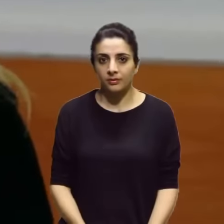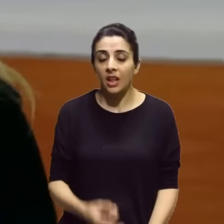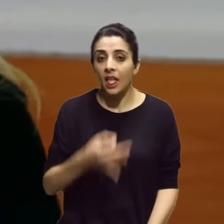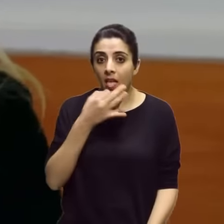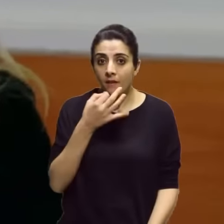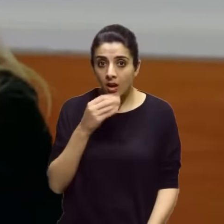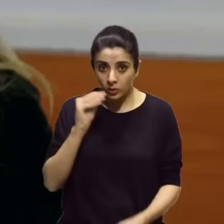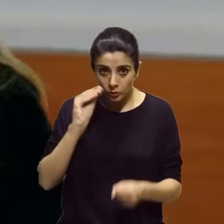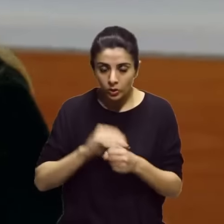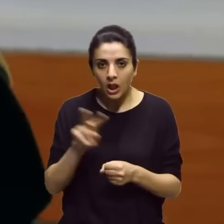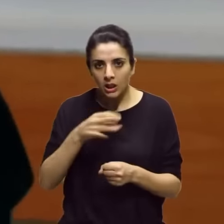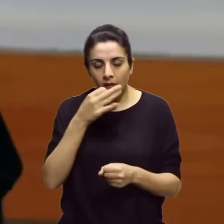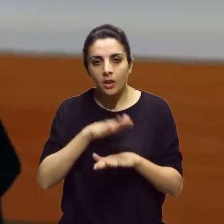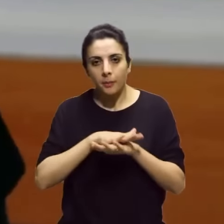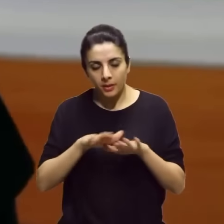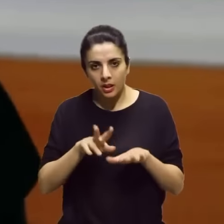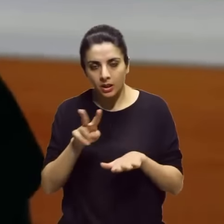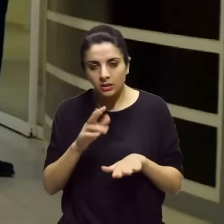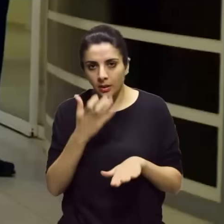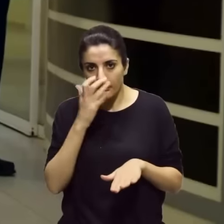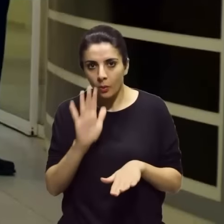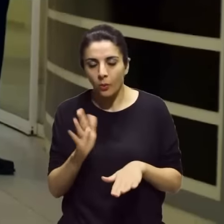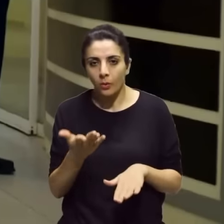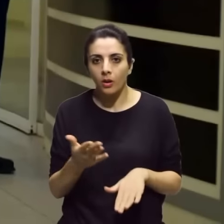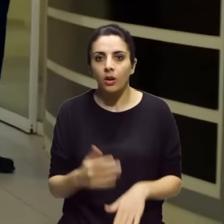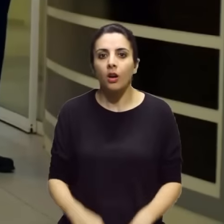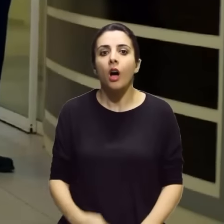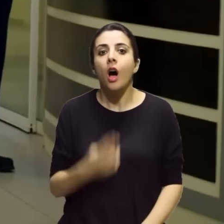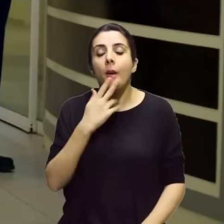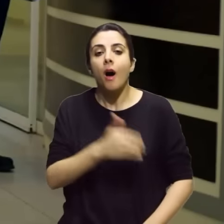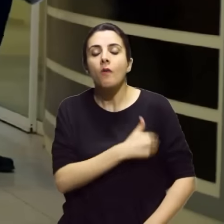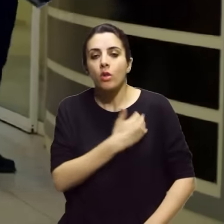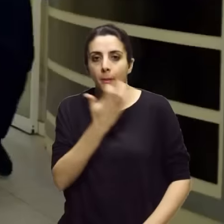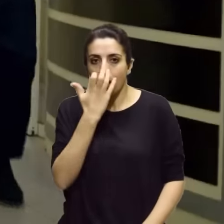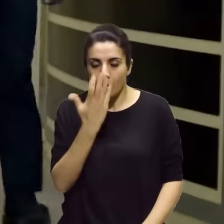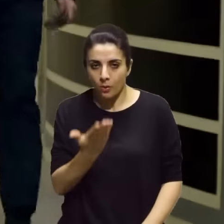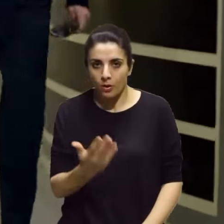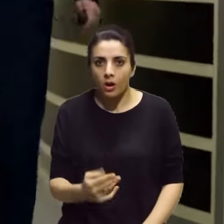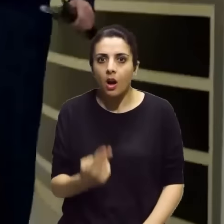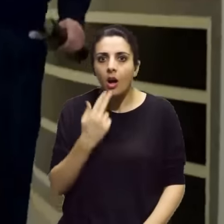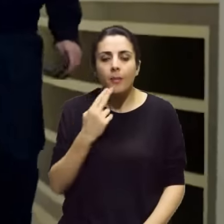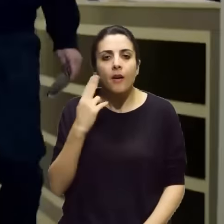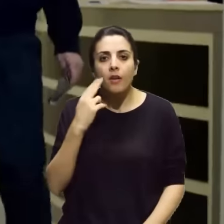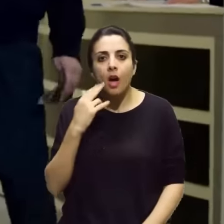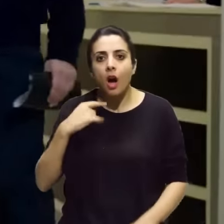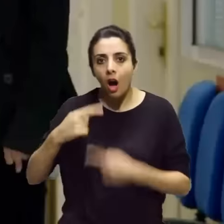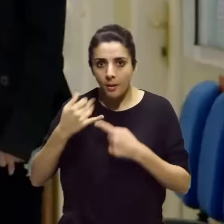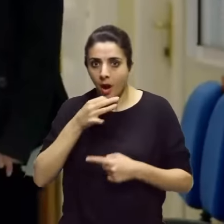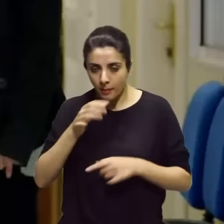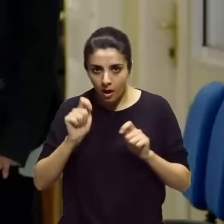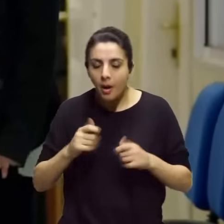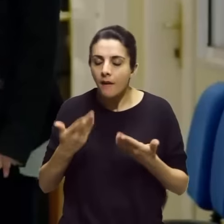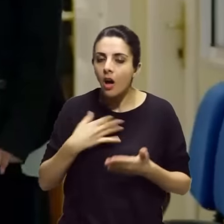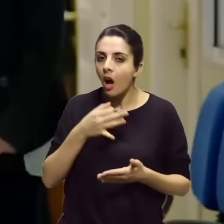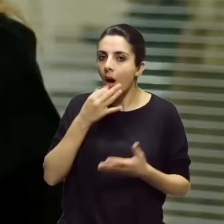İfadesi alındı mı? İkisinin alındı. İkisi de arıyor şu anda. Antalya'dan avukat bekliyorlar. Hanımefendi siz yakınlarınıza haber verdiniz mi? Evet